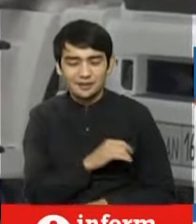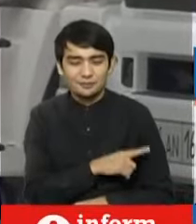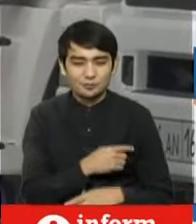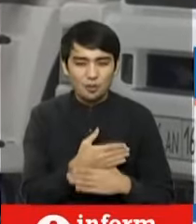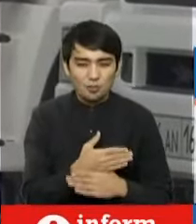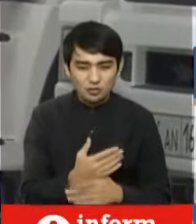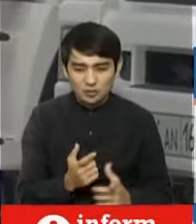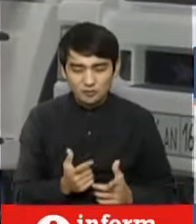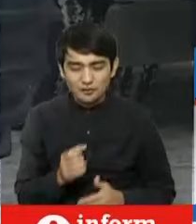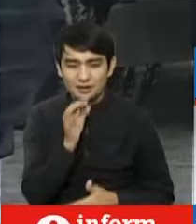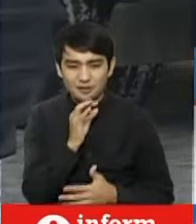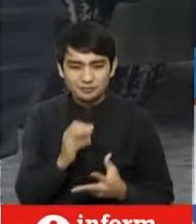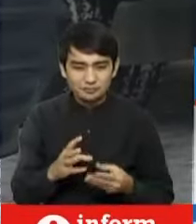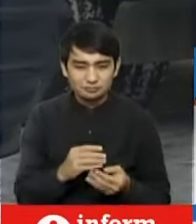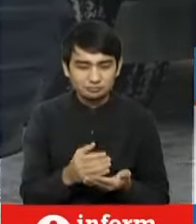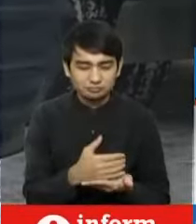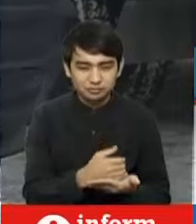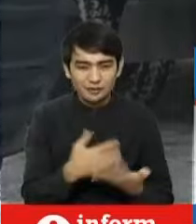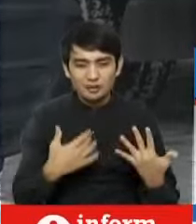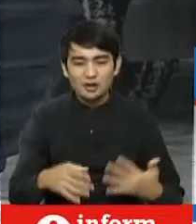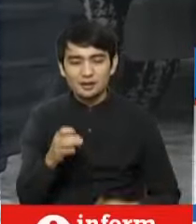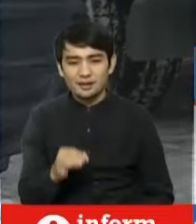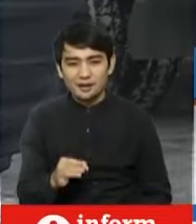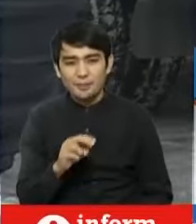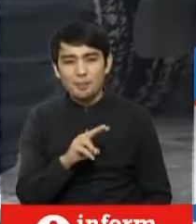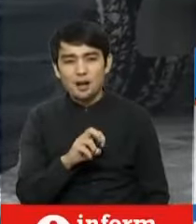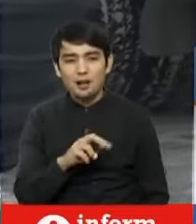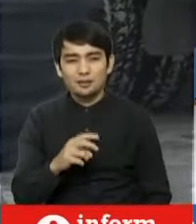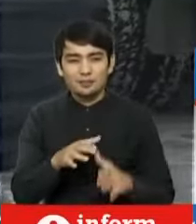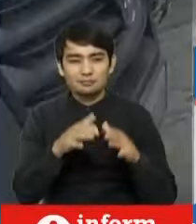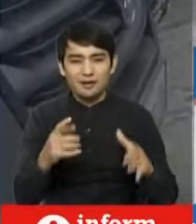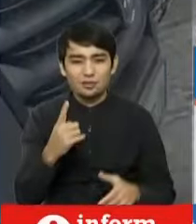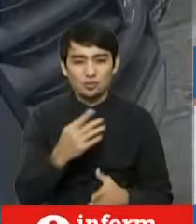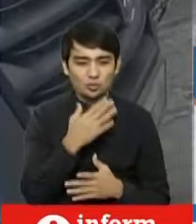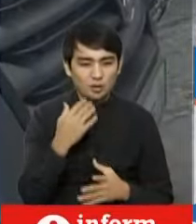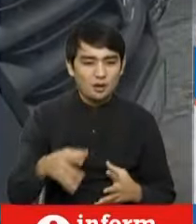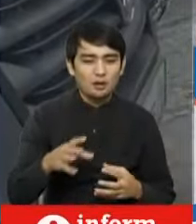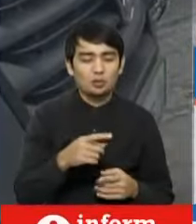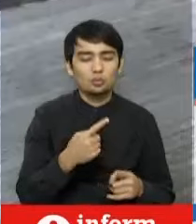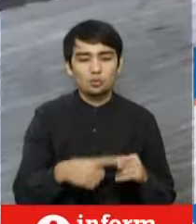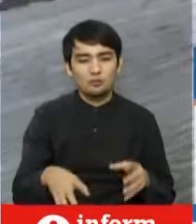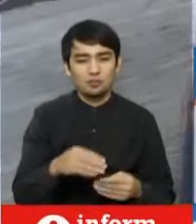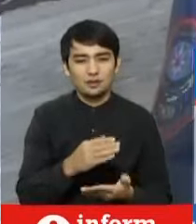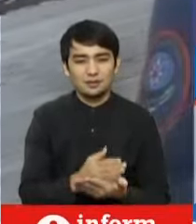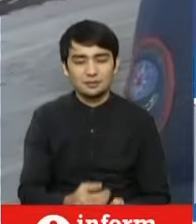наличие лекарств. На сегодня все имеется, кроме палаток, говорят медики.